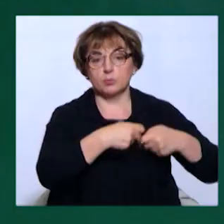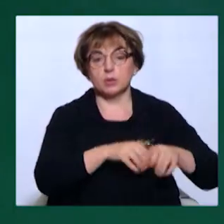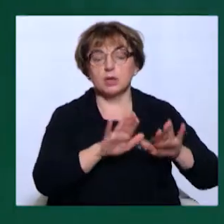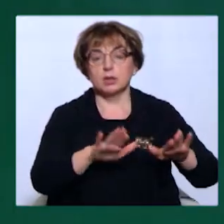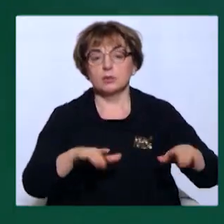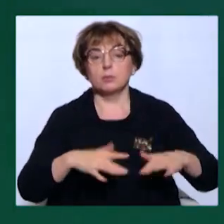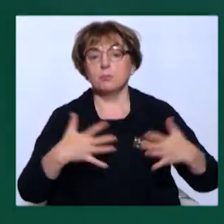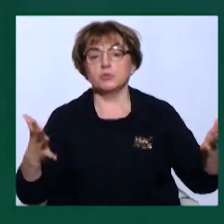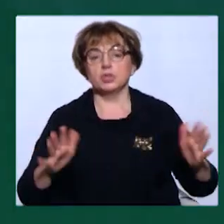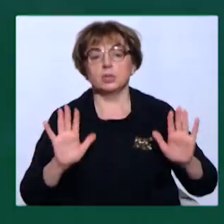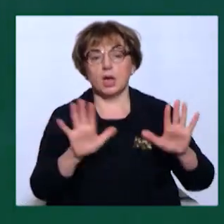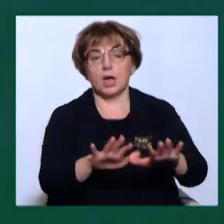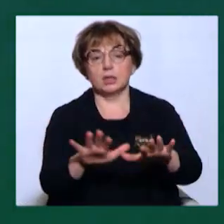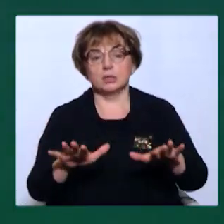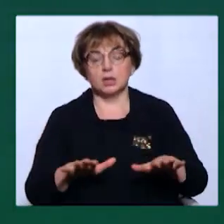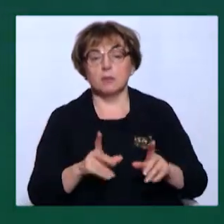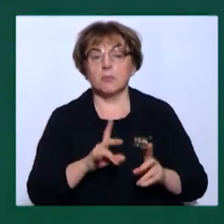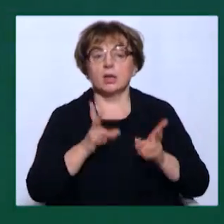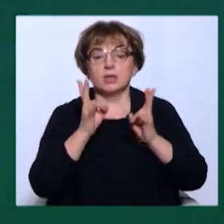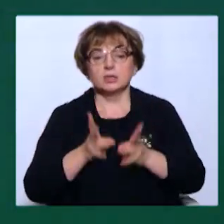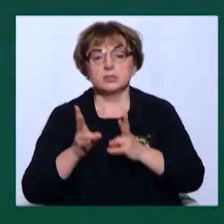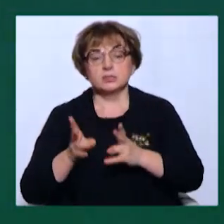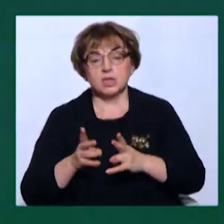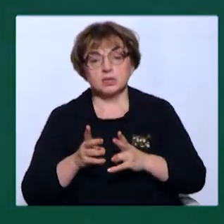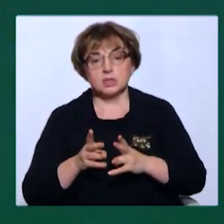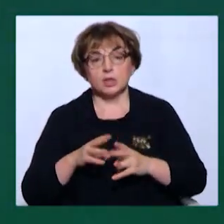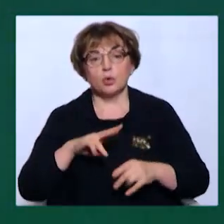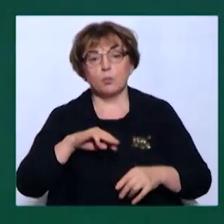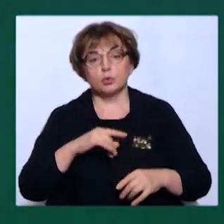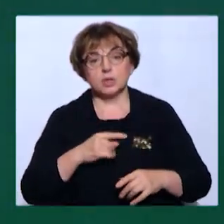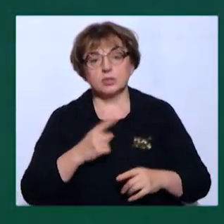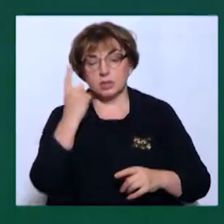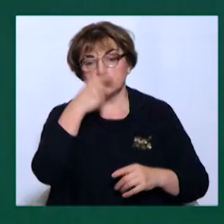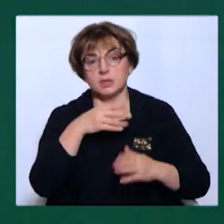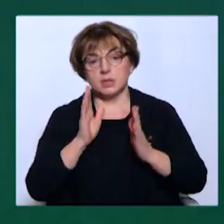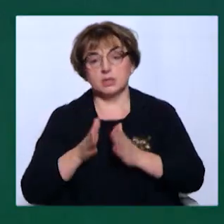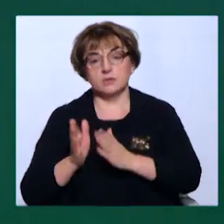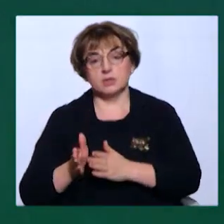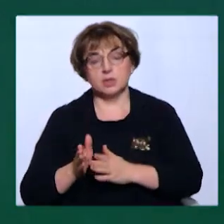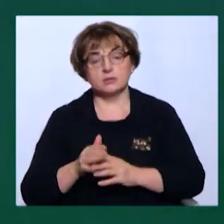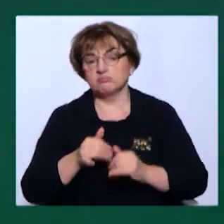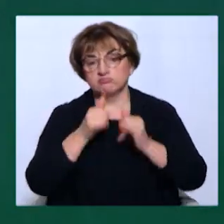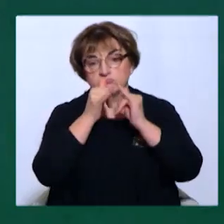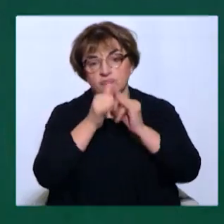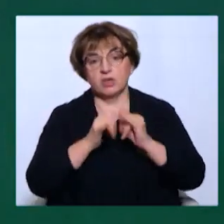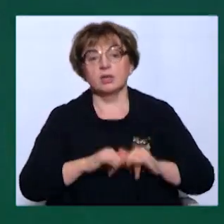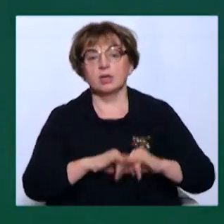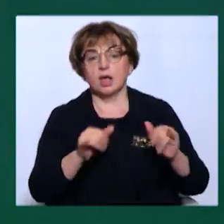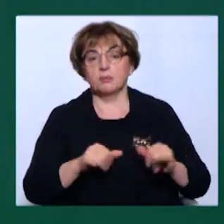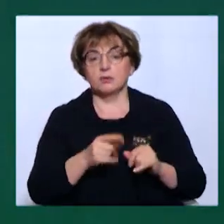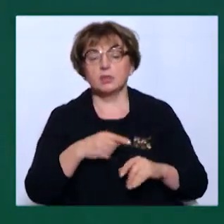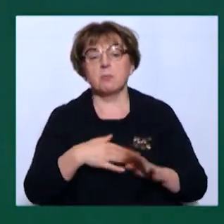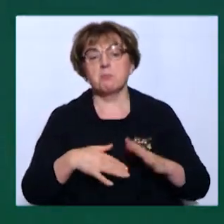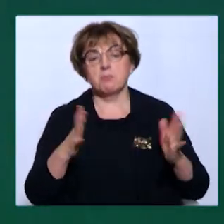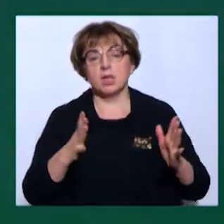მეტი ტერიტორია. ხოლო საზიანო მუტაციების მქონე ინდივიდები არ აქვს გამრავლების ისეთი